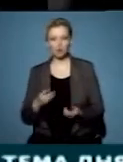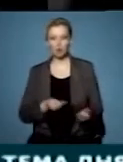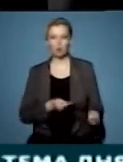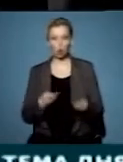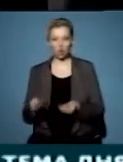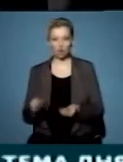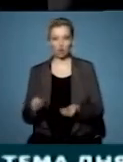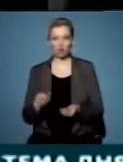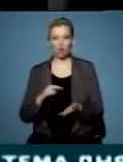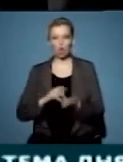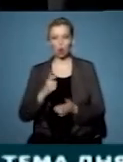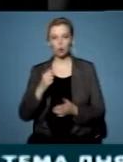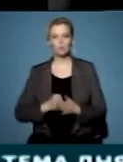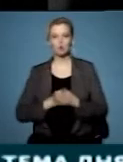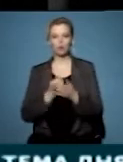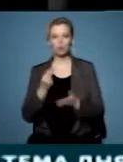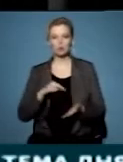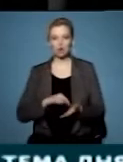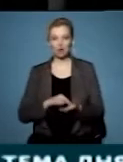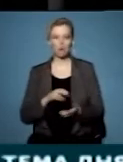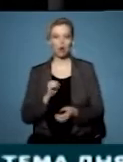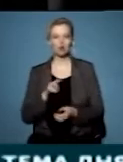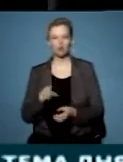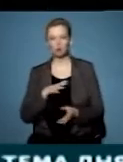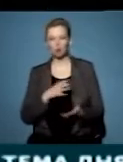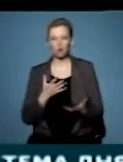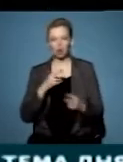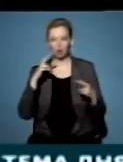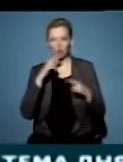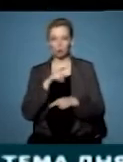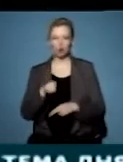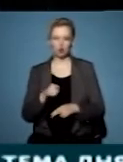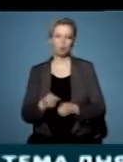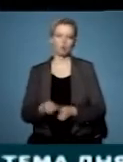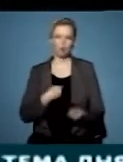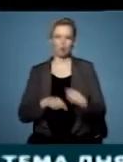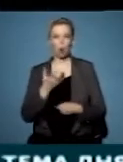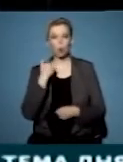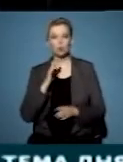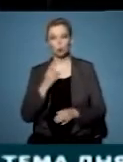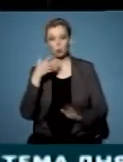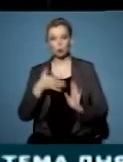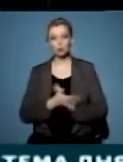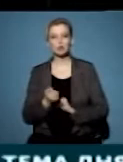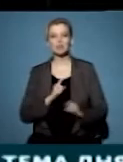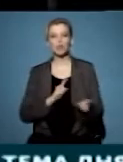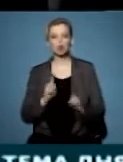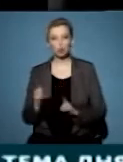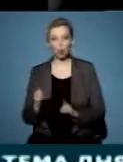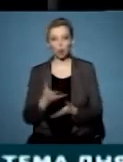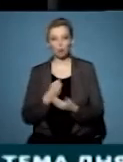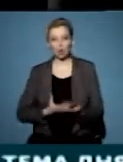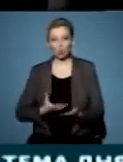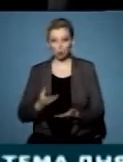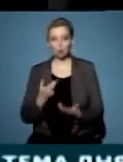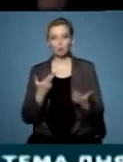подавав економічно обґрунтований тариф, але там були якісь помилки, і йому повернули. Коли буде зрозуміло, за що ми